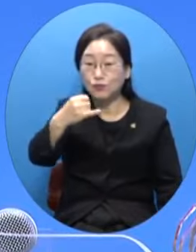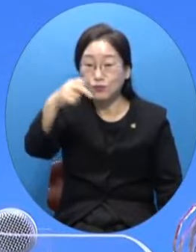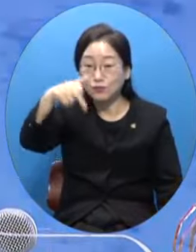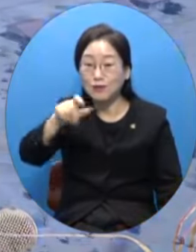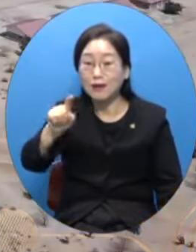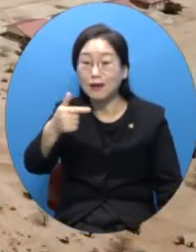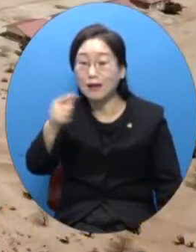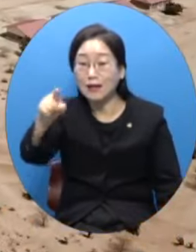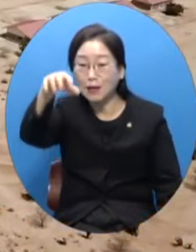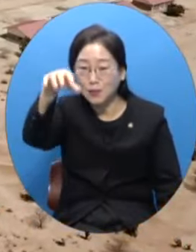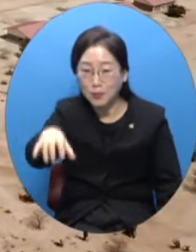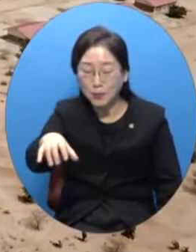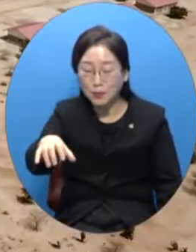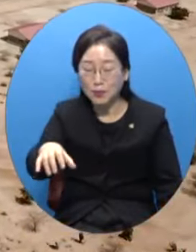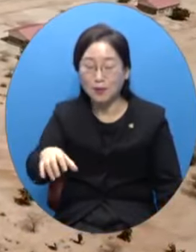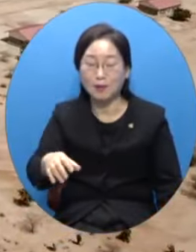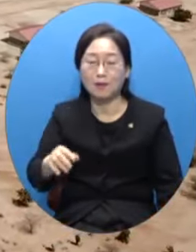위해서 갔던 적이 있는데